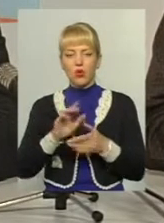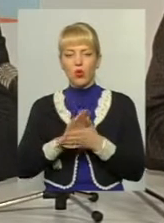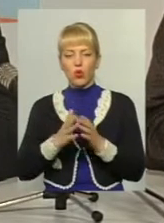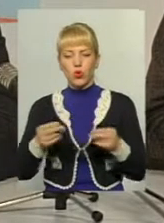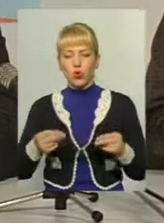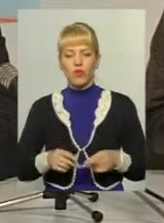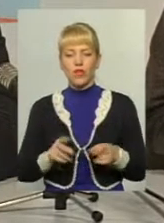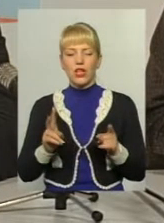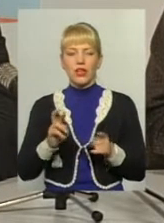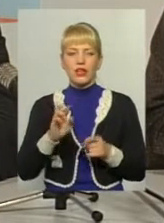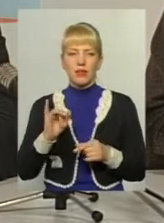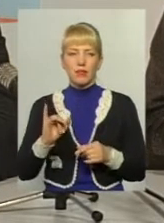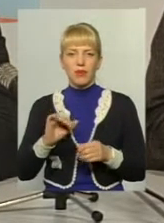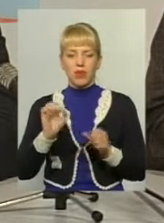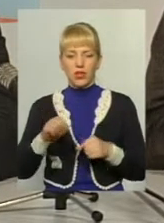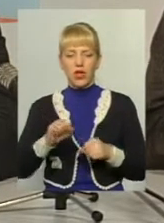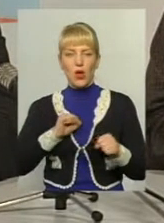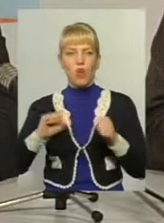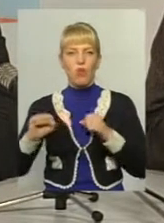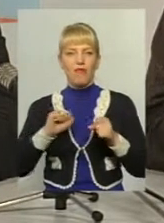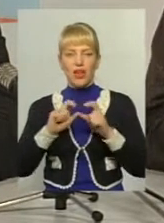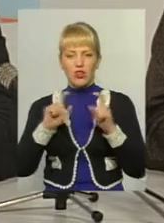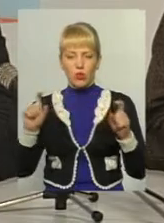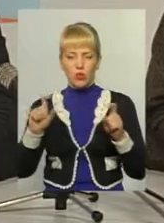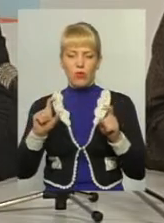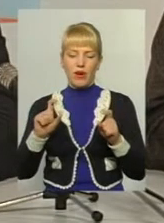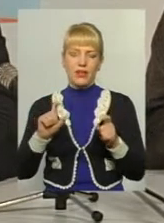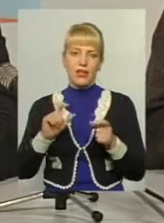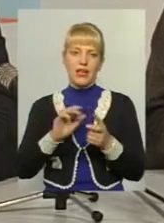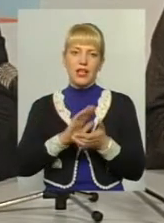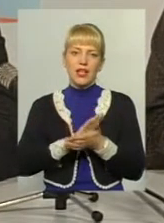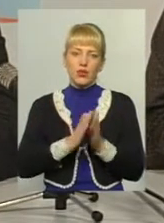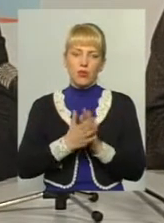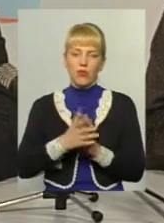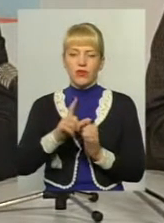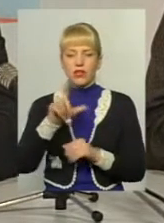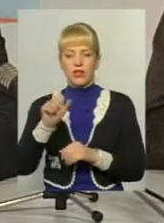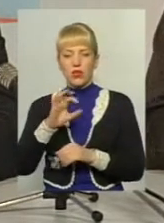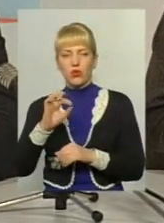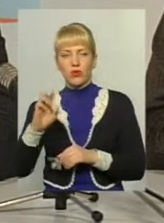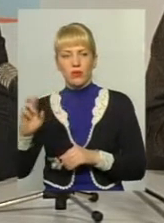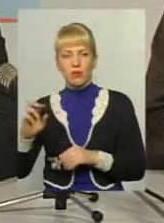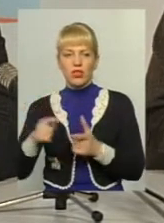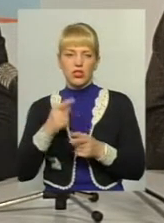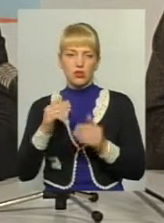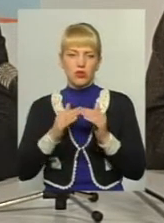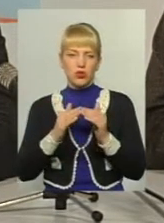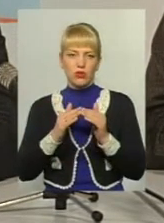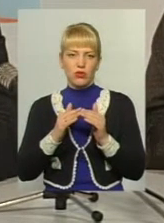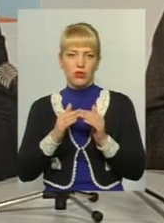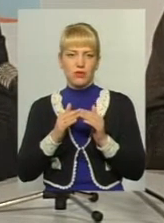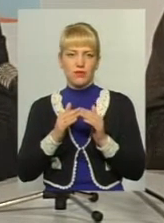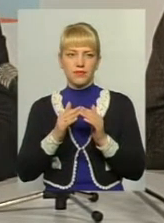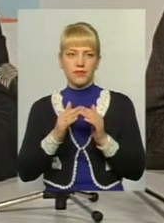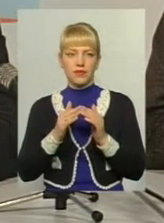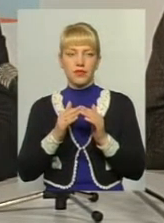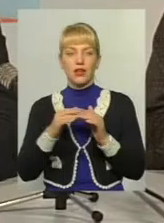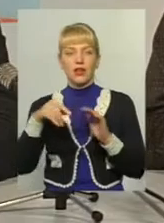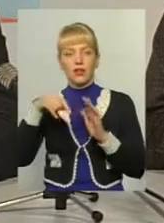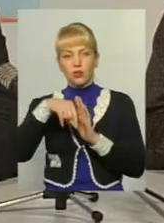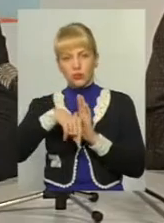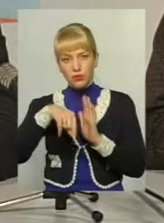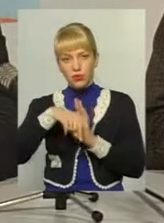житлово-комунальні послуги, в який впирається дуже багато речей. Разом з тим, що не можна заключити договір,